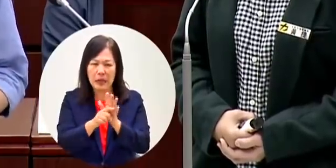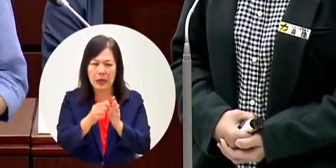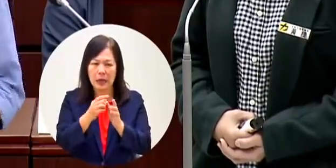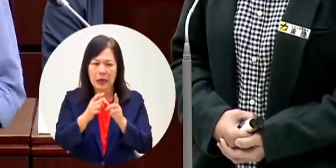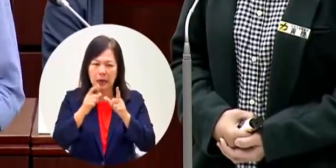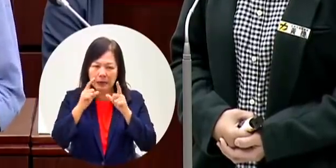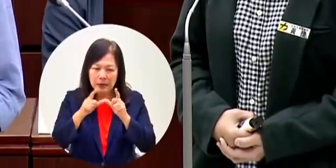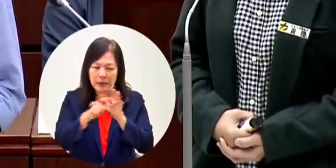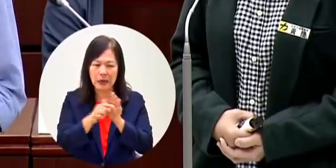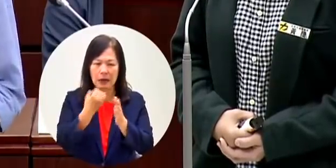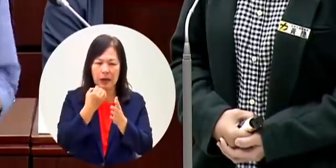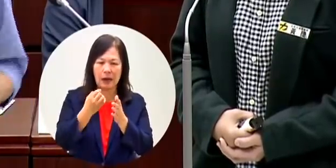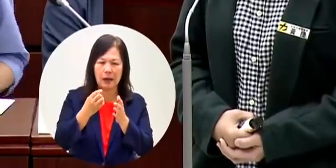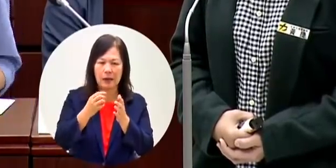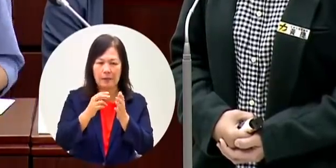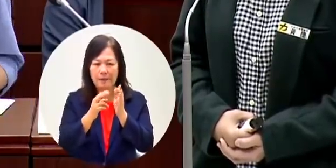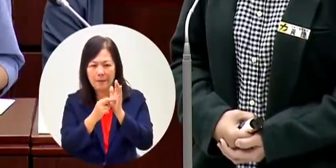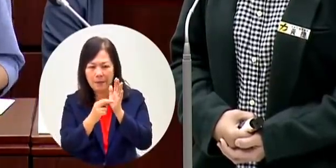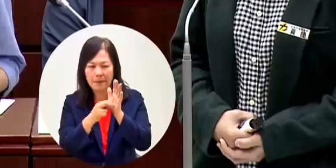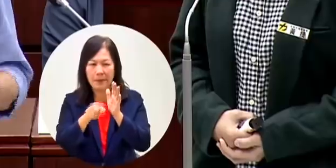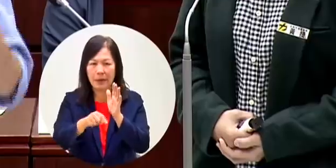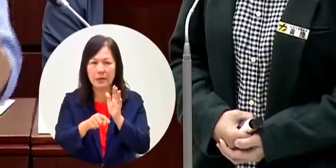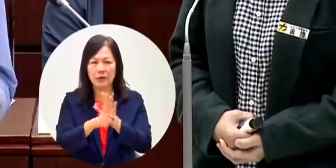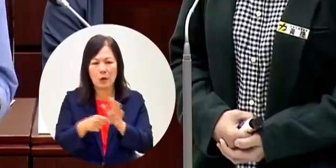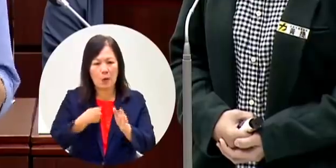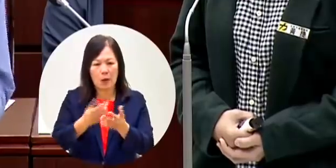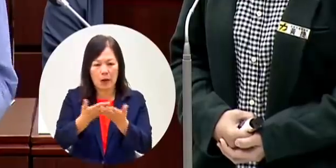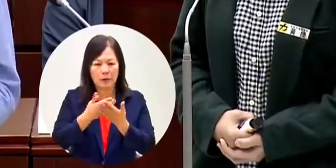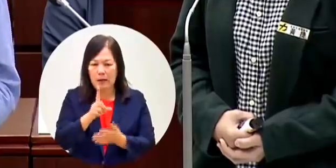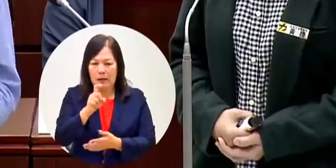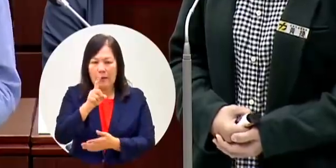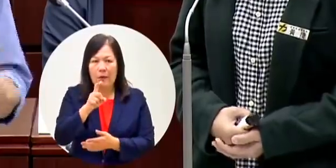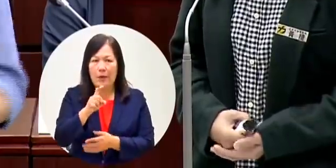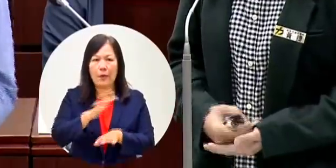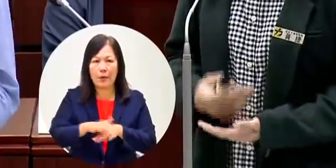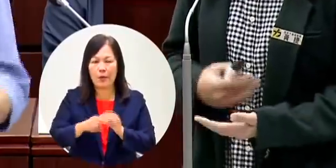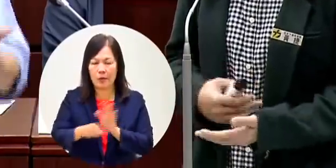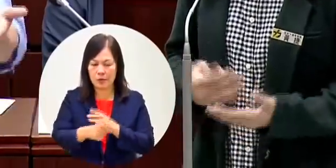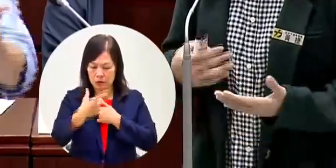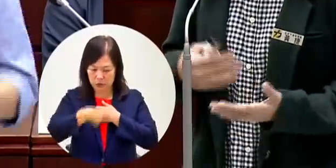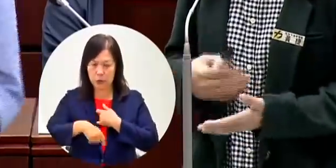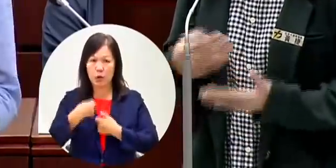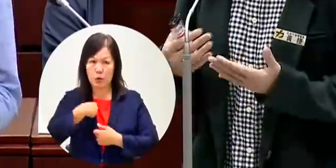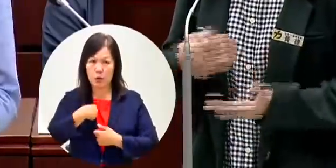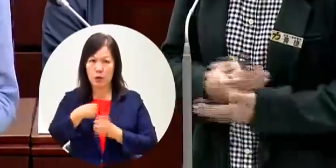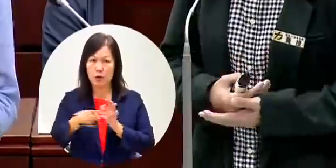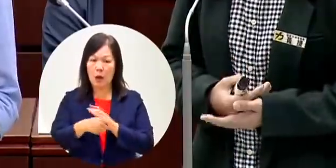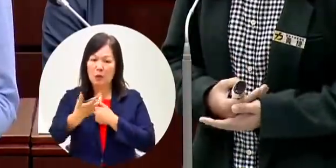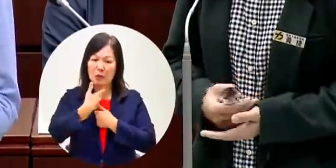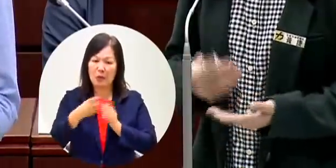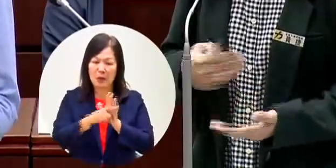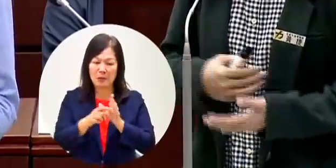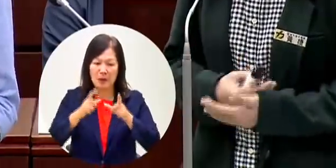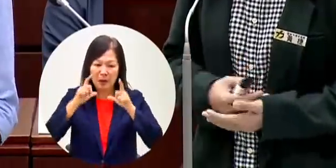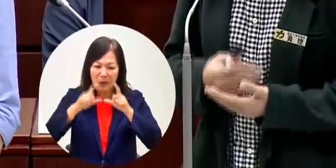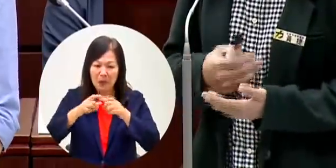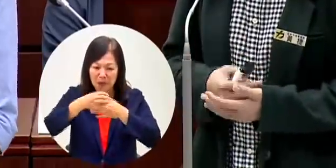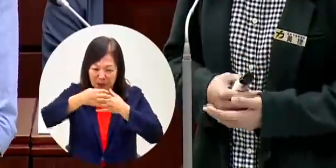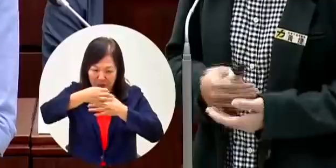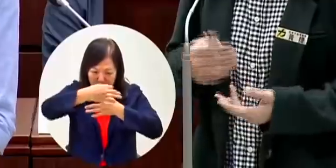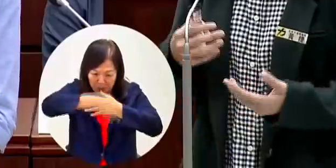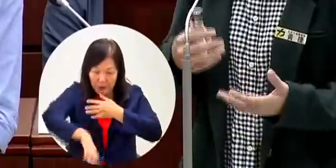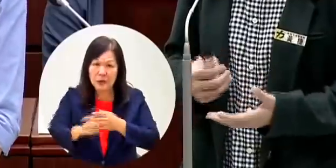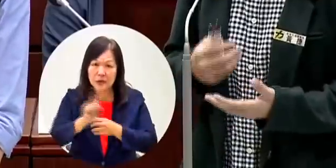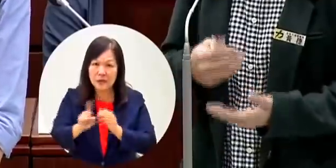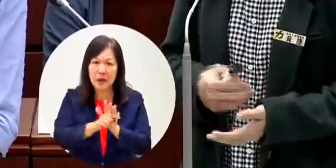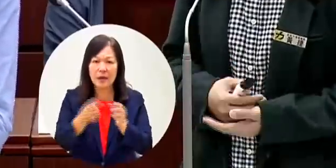个人是很难接受的。我先讲我的。那你一定会问说什么叫赤裸裸，什么叫露骨？ 就希望市长不要一直用形容词，可不可以用一些具